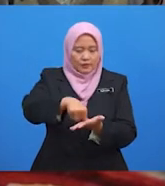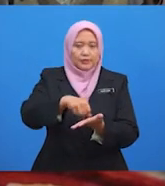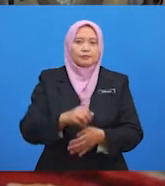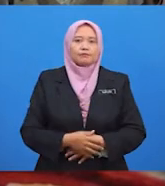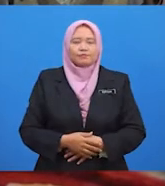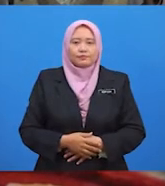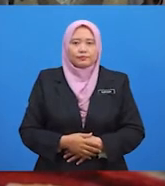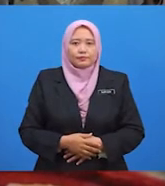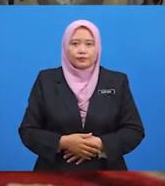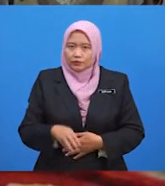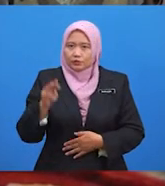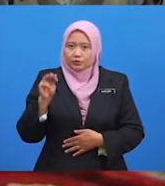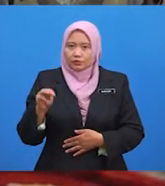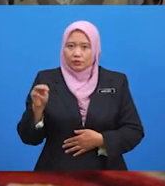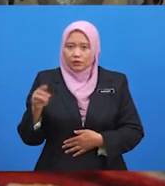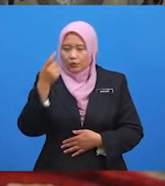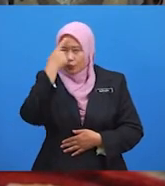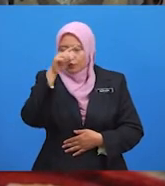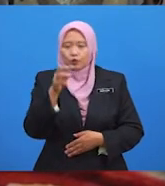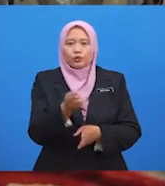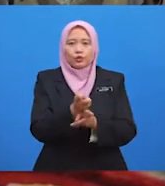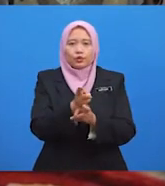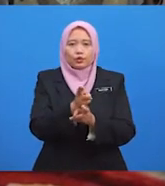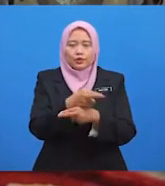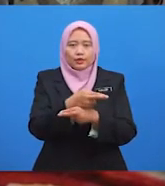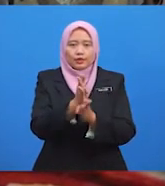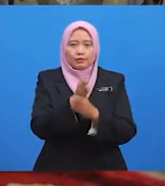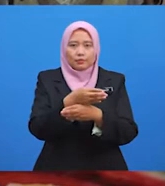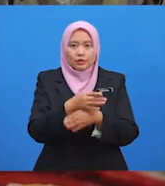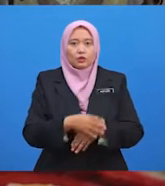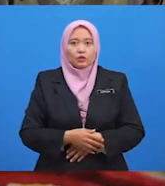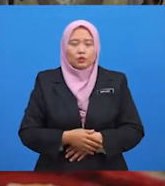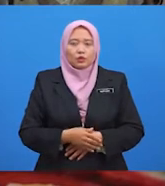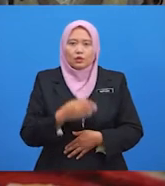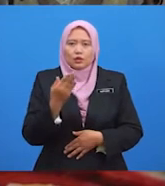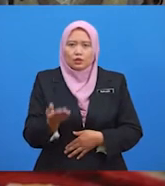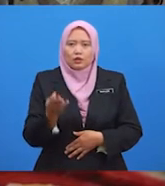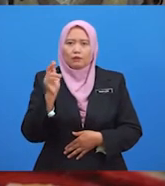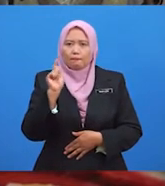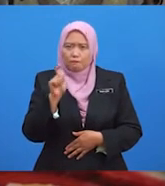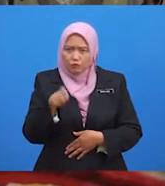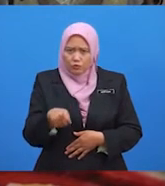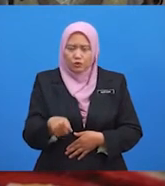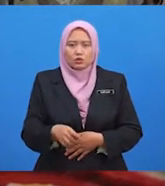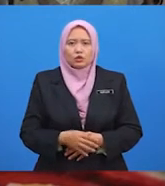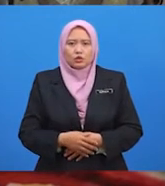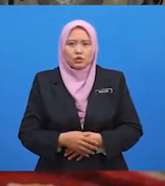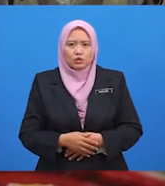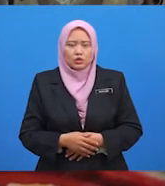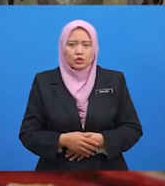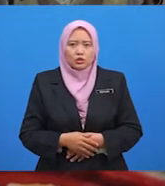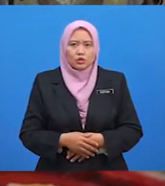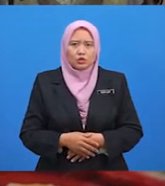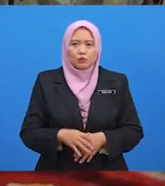Murid-murid, untuk mereka bentuk button bash, kamu perlu memuat turun template